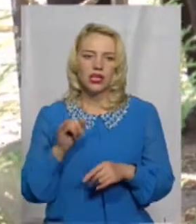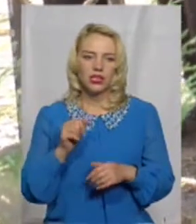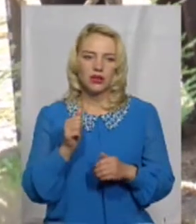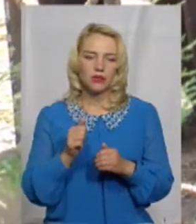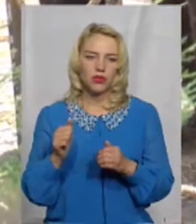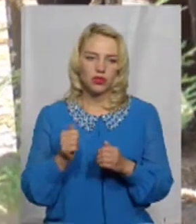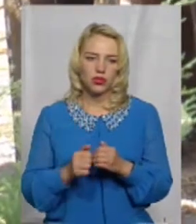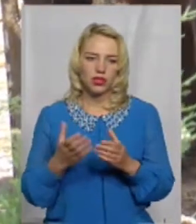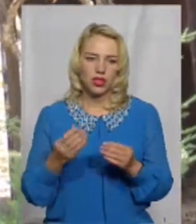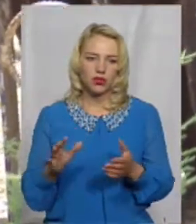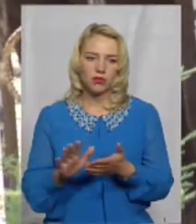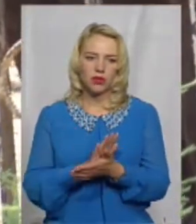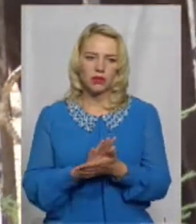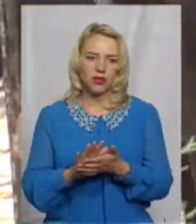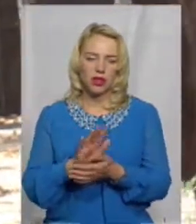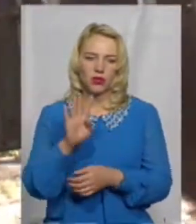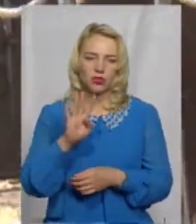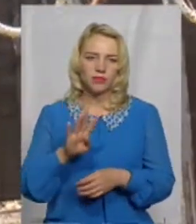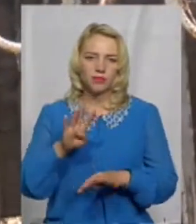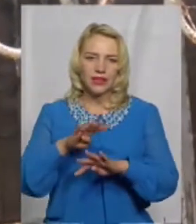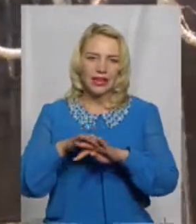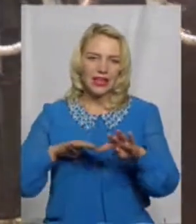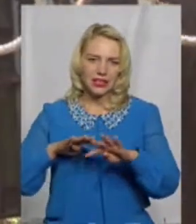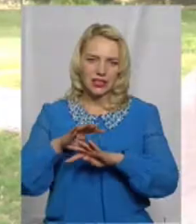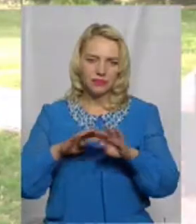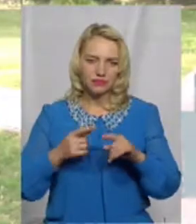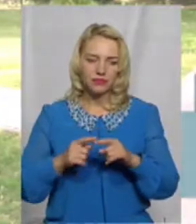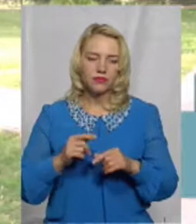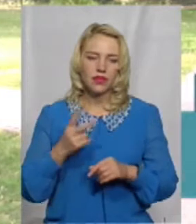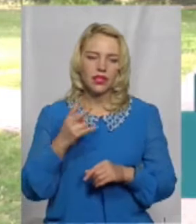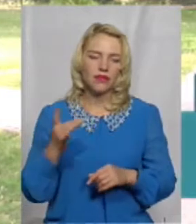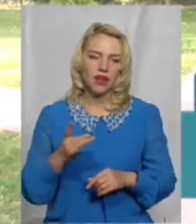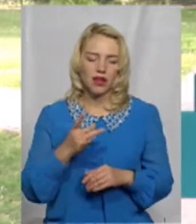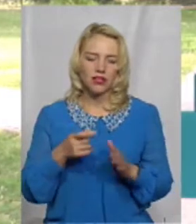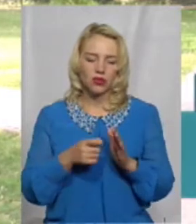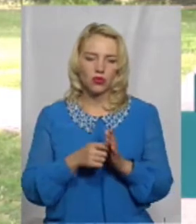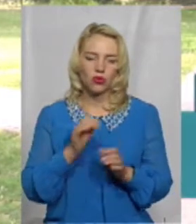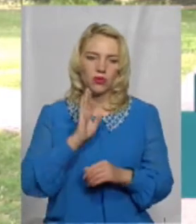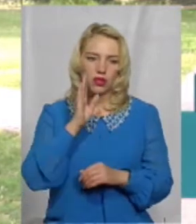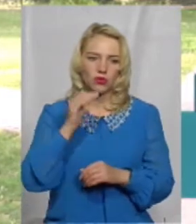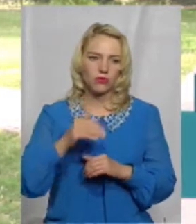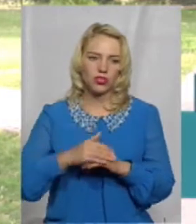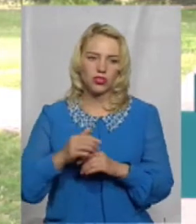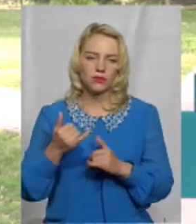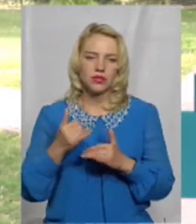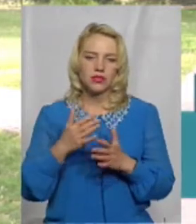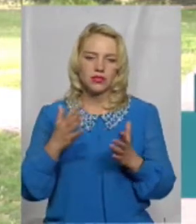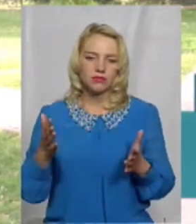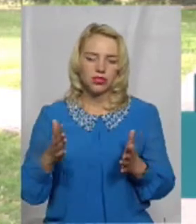щоденно. Ведмедям 2-3 рази. Два – це рано вечором. Зараз більше так рослинної їжі,